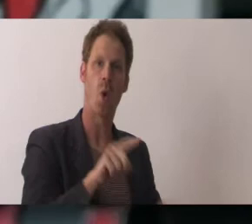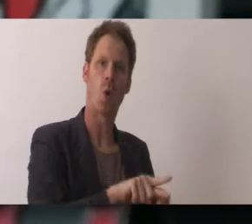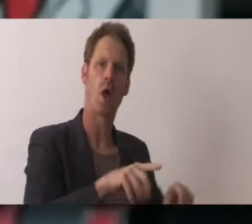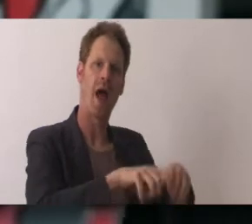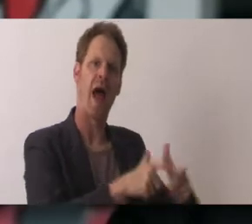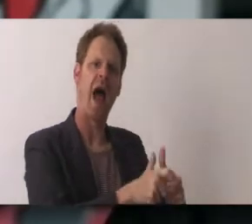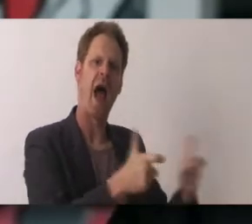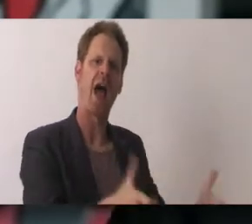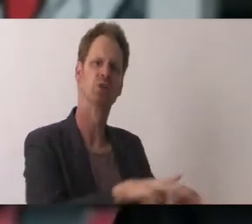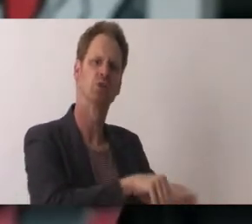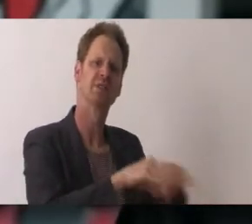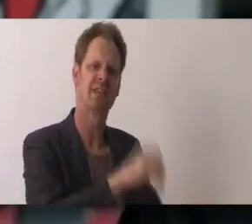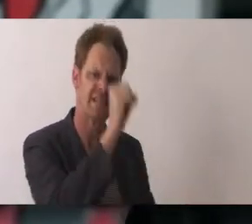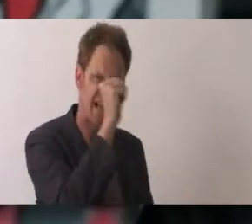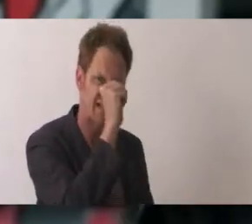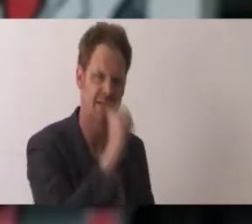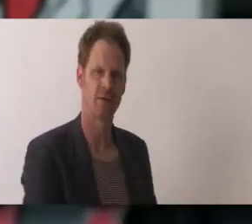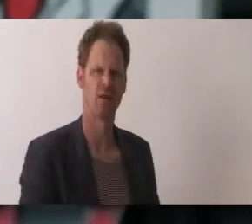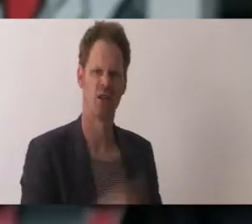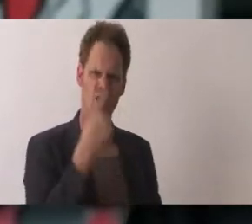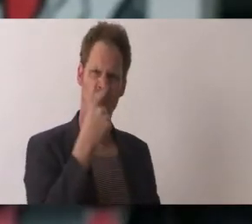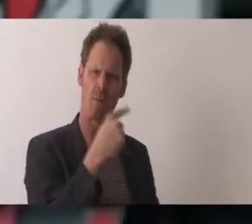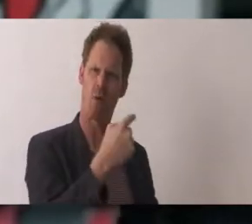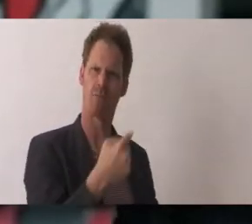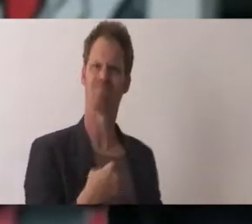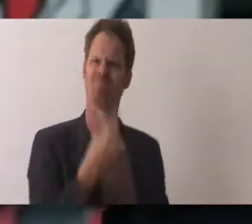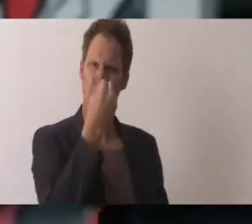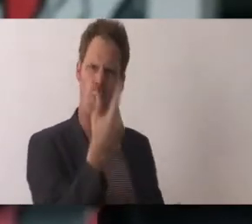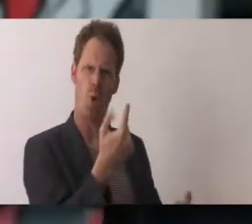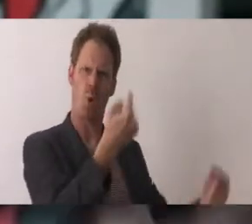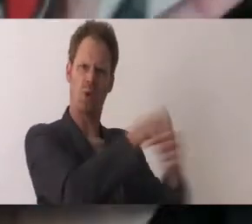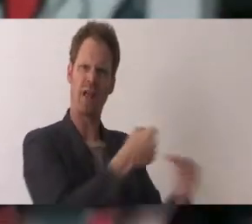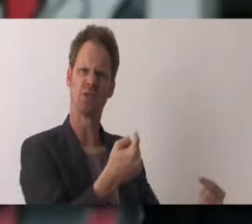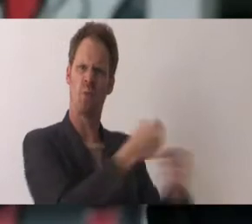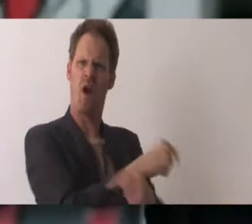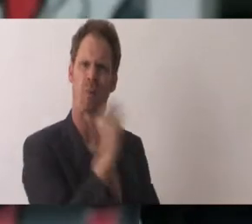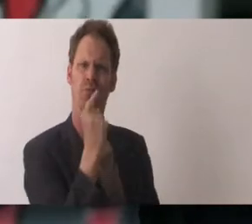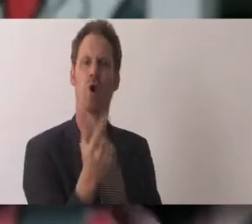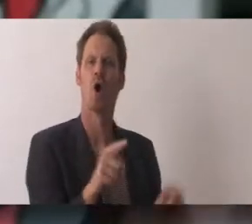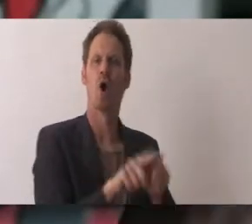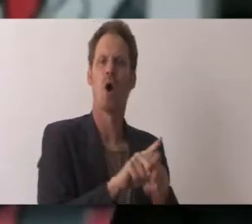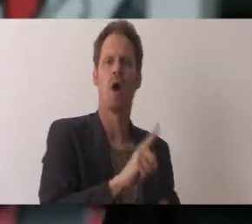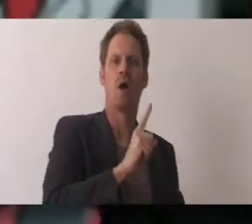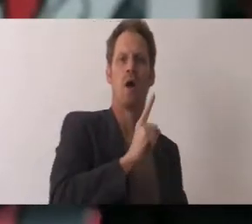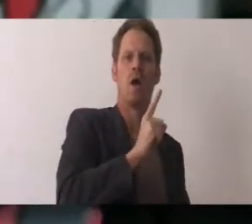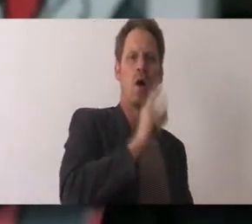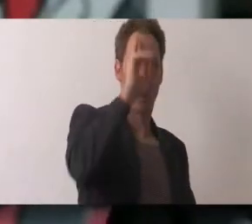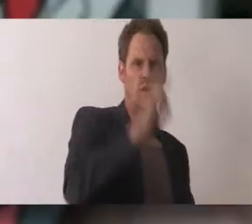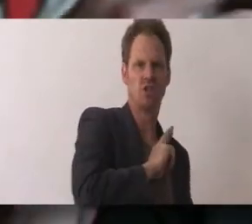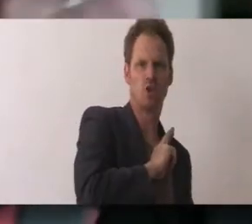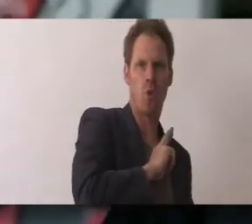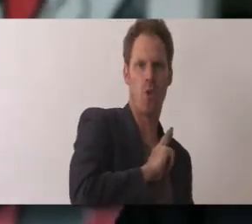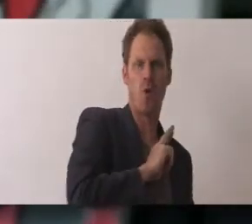contre l'industrie du sexe. Et est-ce qu'il n a pas des combats qui sont un peu contradictoires, dans le sens où la religion, elle cache les corps, c'est quelque chose de tabou,